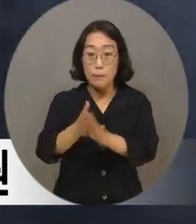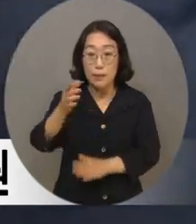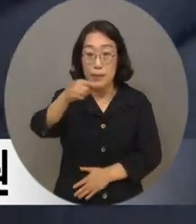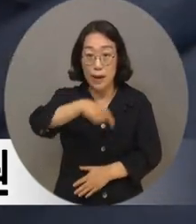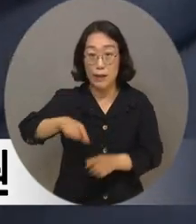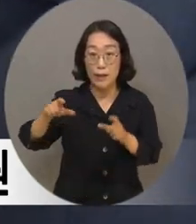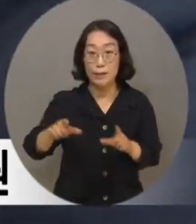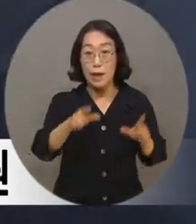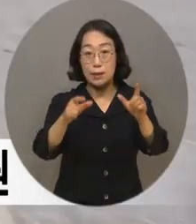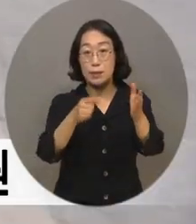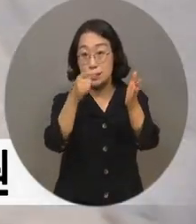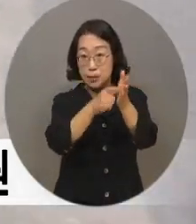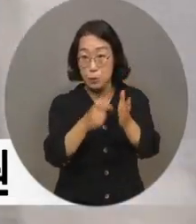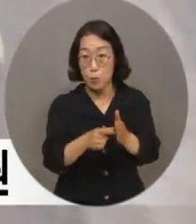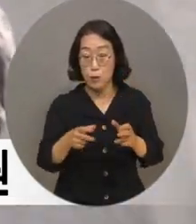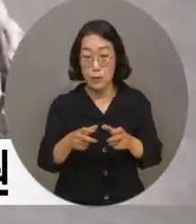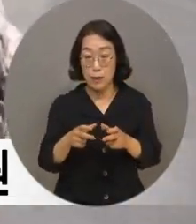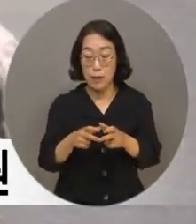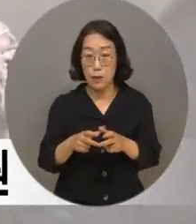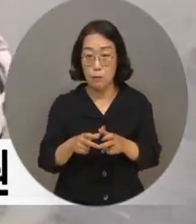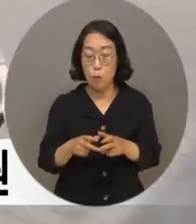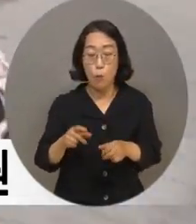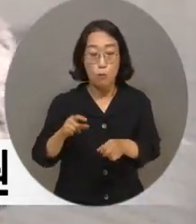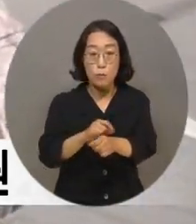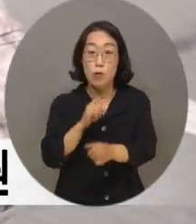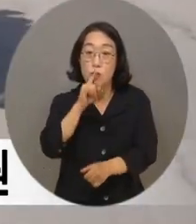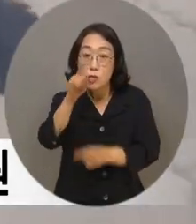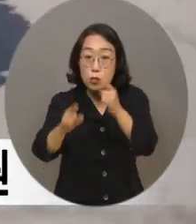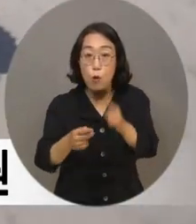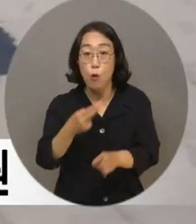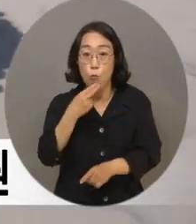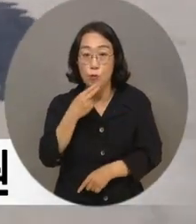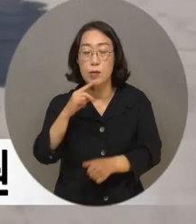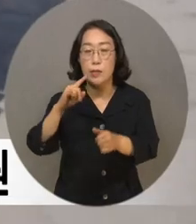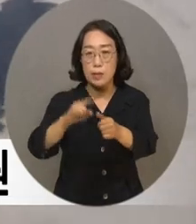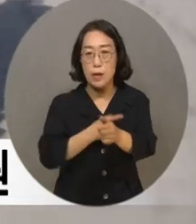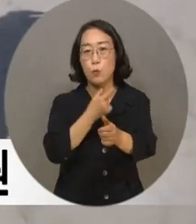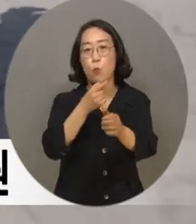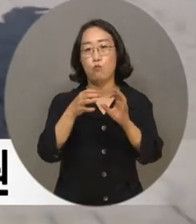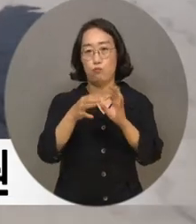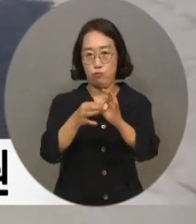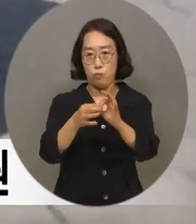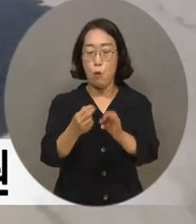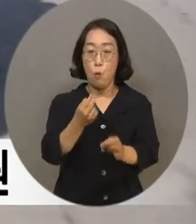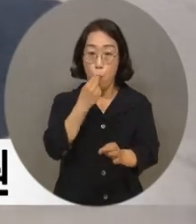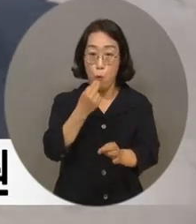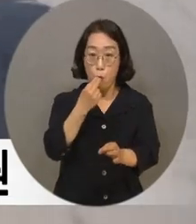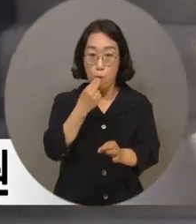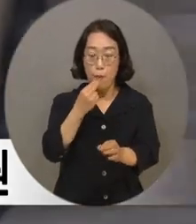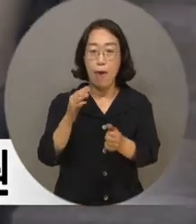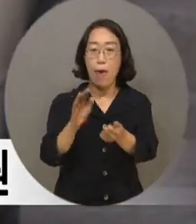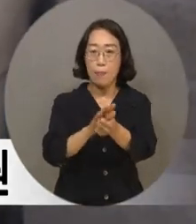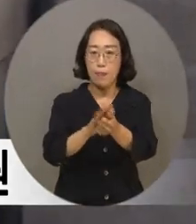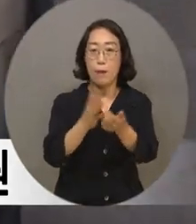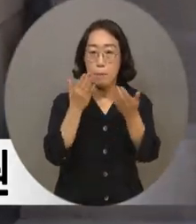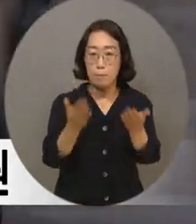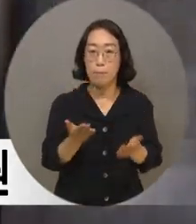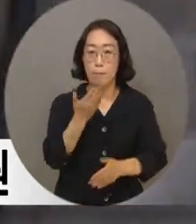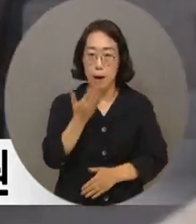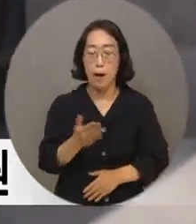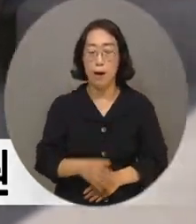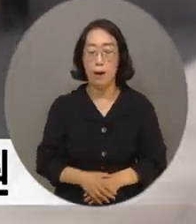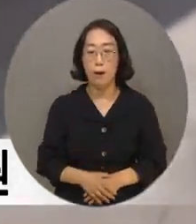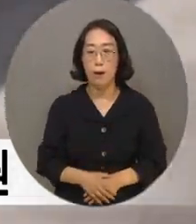둔 등록 장애인이면 별도 절차 없이 자동 가입돼 사고 때 피보험자로서 보험 혜택을 받을 수